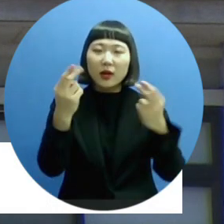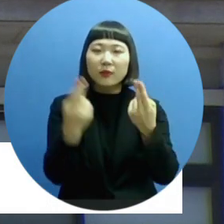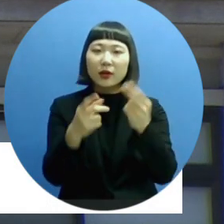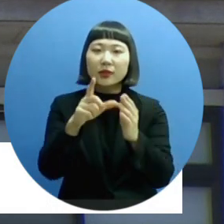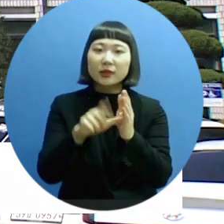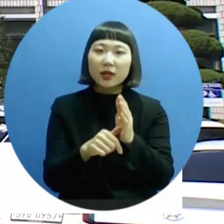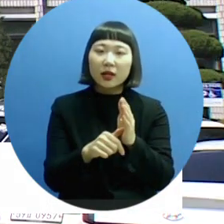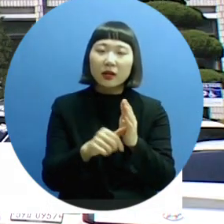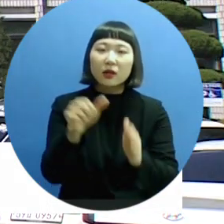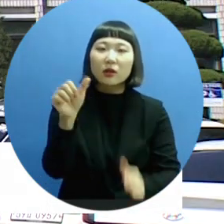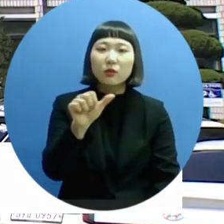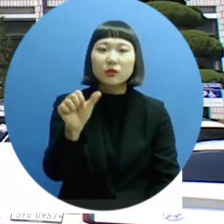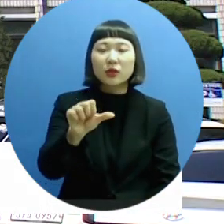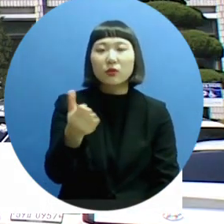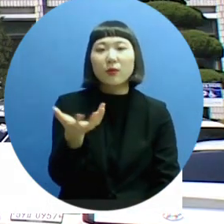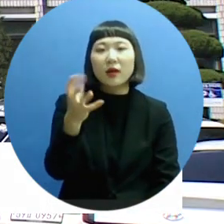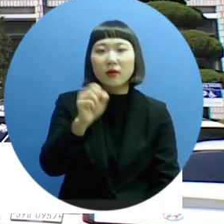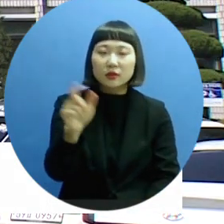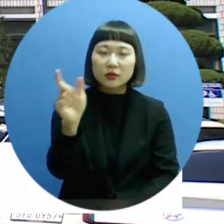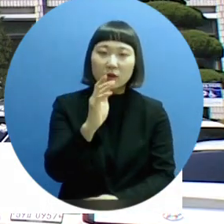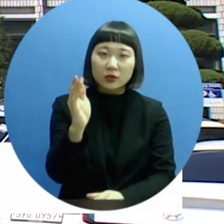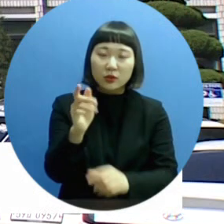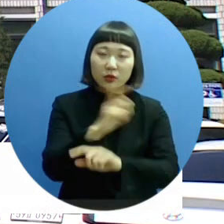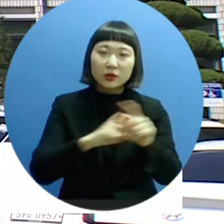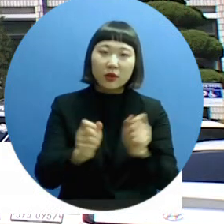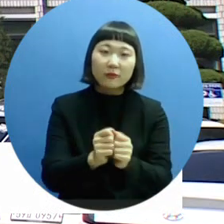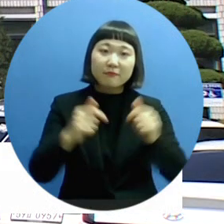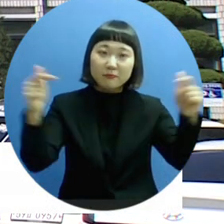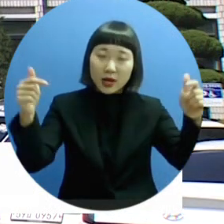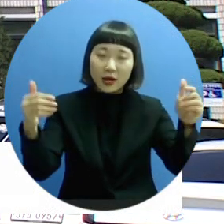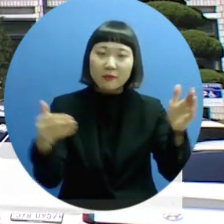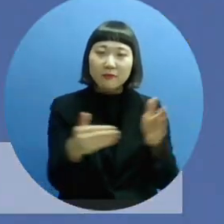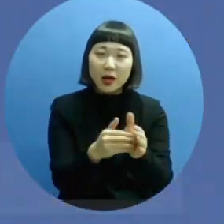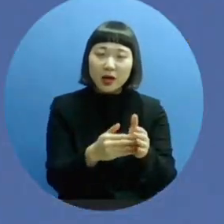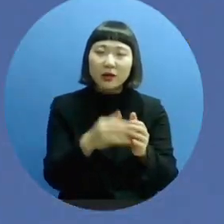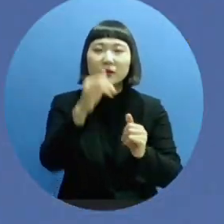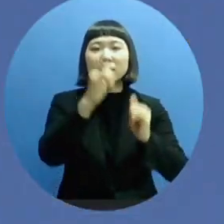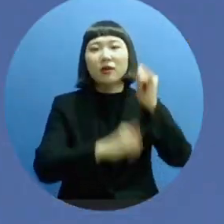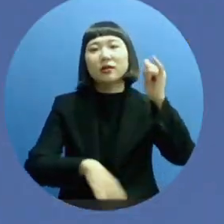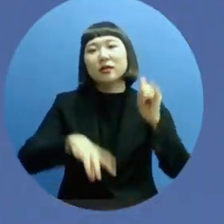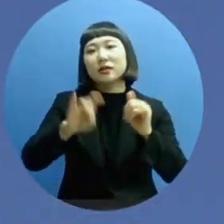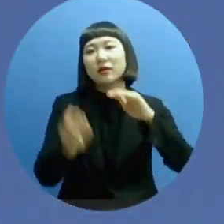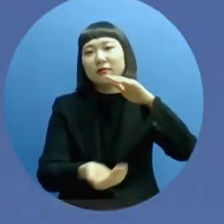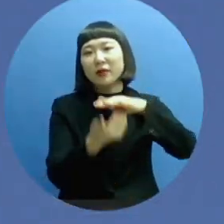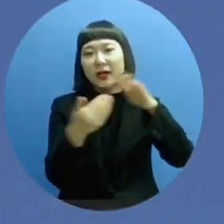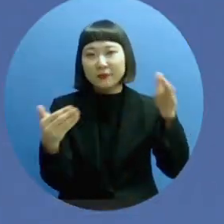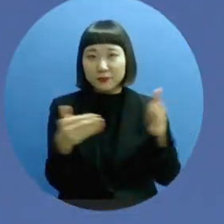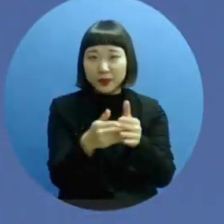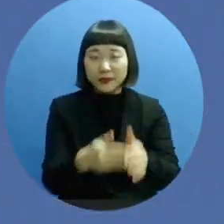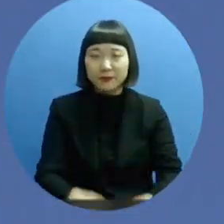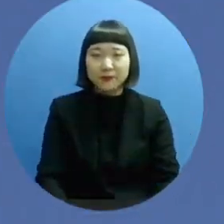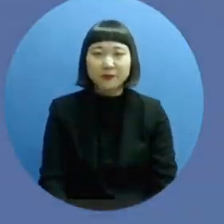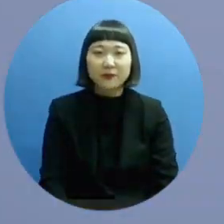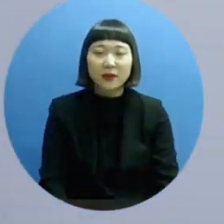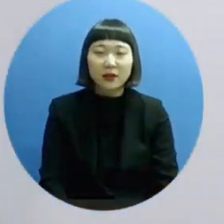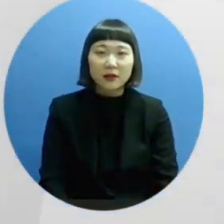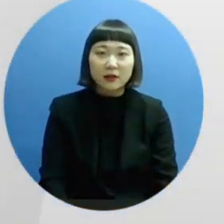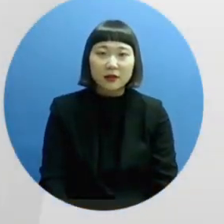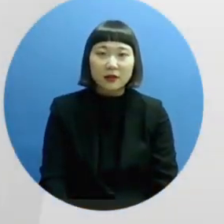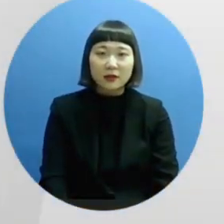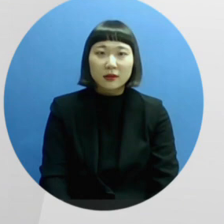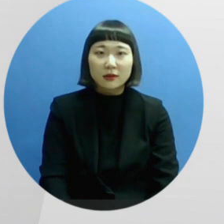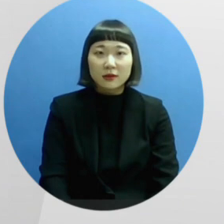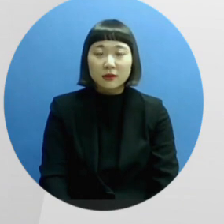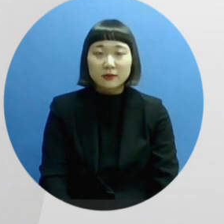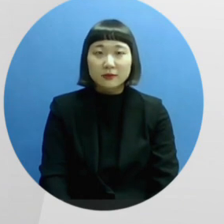5,571억 원이 증액된 것으로 교육청 역대 최대 규모입니다. 부문별 역점 시책을 살펴보면